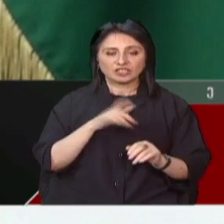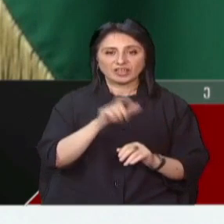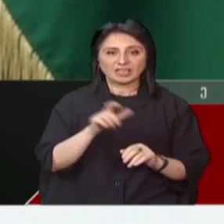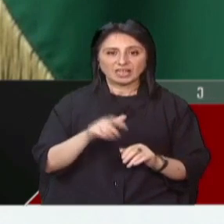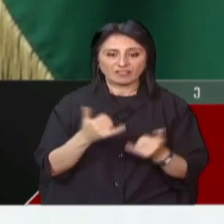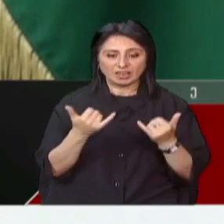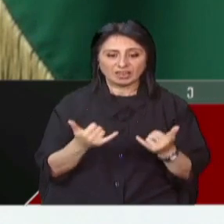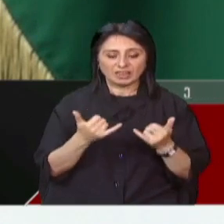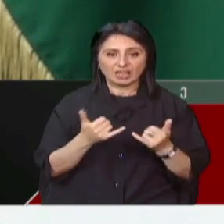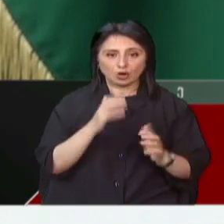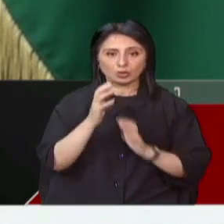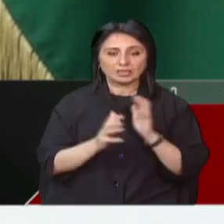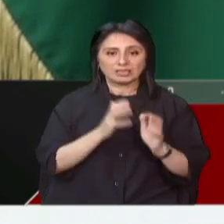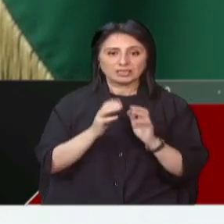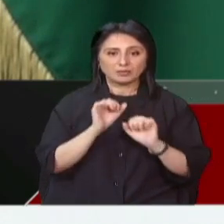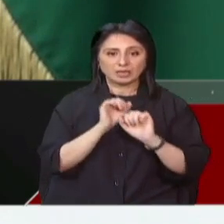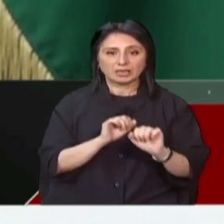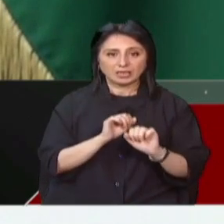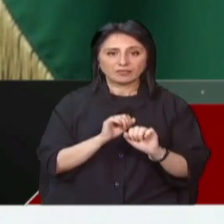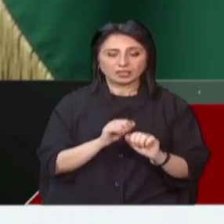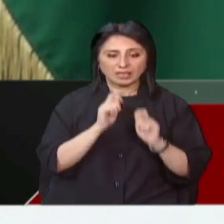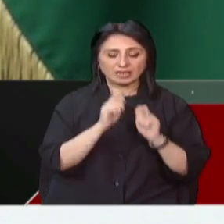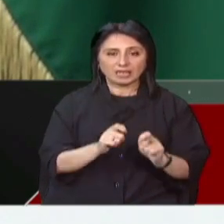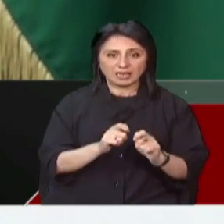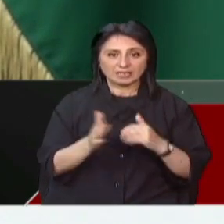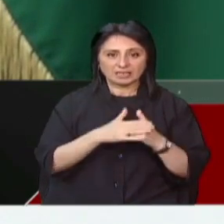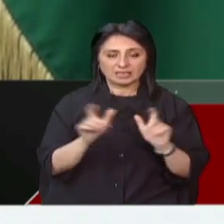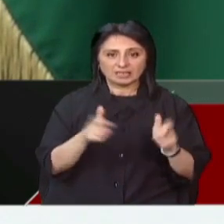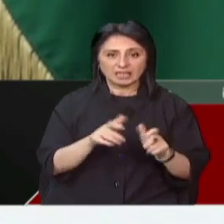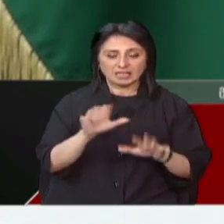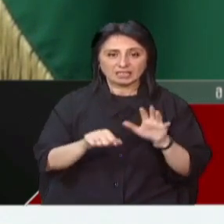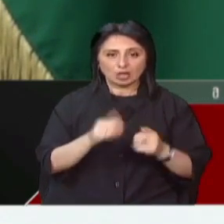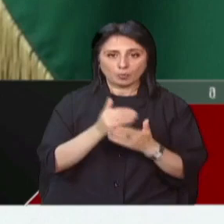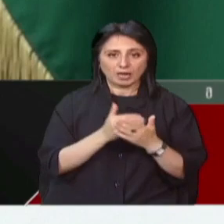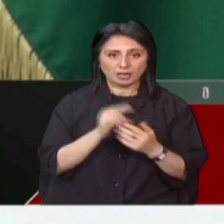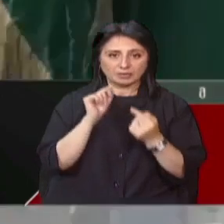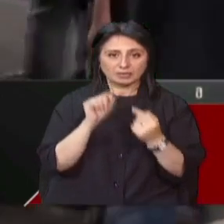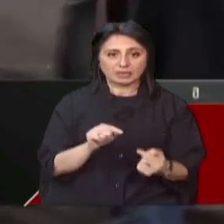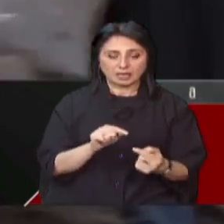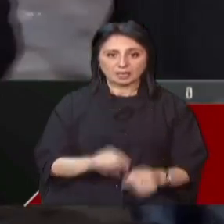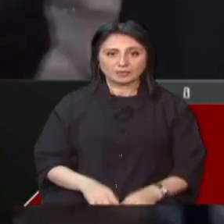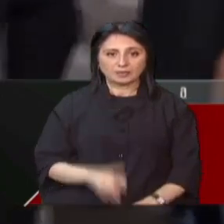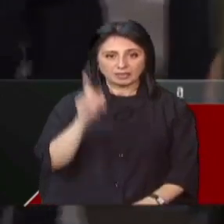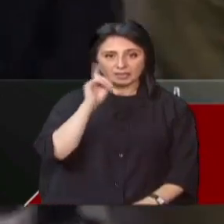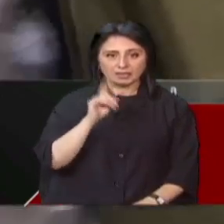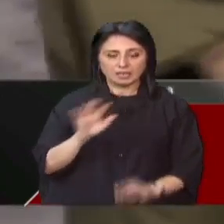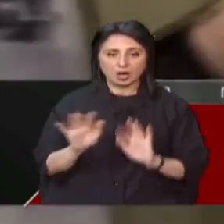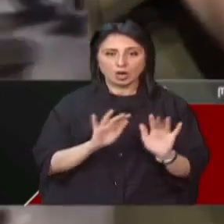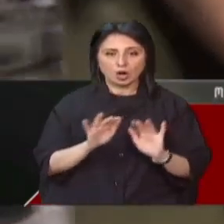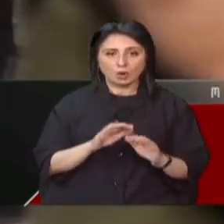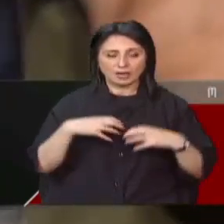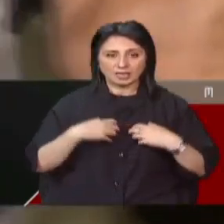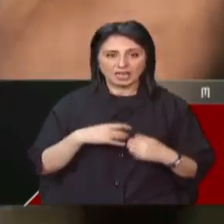ხალხის დაუყოვნებლივი საერთაშორისო დაცვა და დააწესონ სანქციების საოკუპაციო რეჟიმის წინააღმდეგ. ისრაელის ოპერაცია